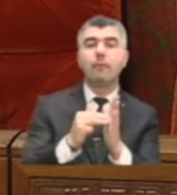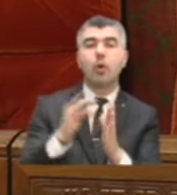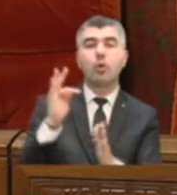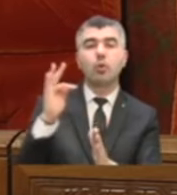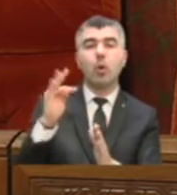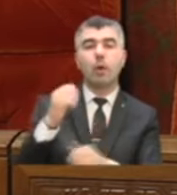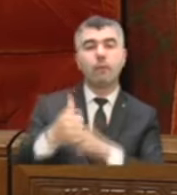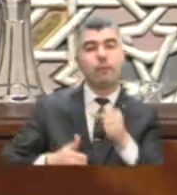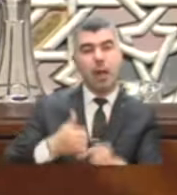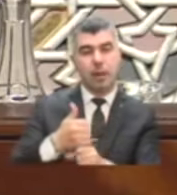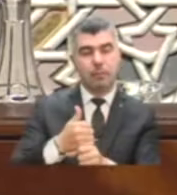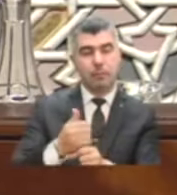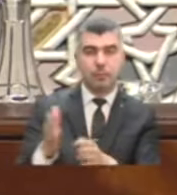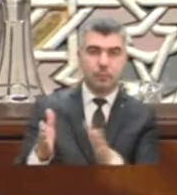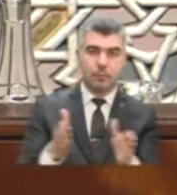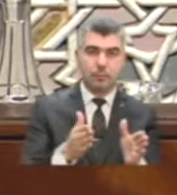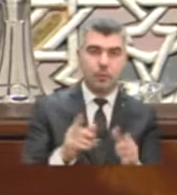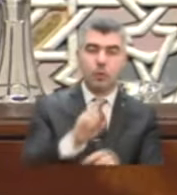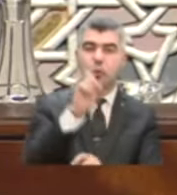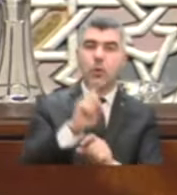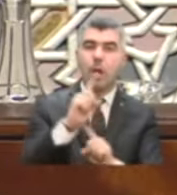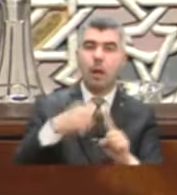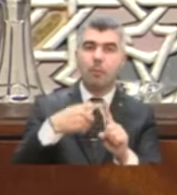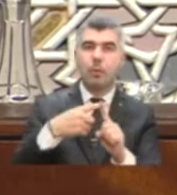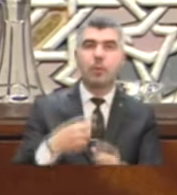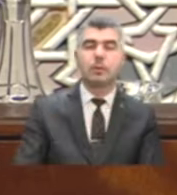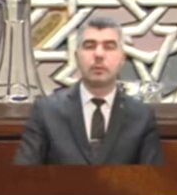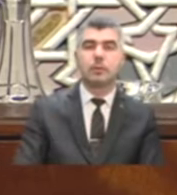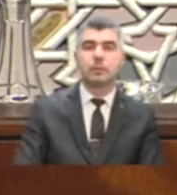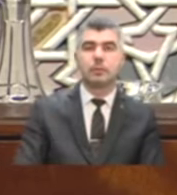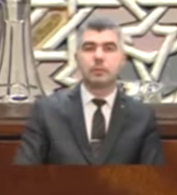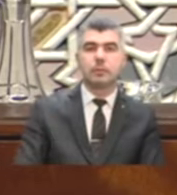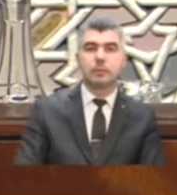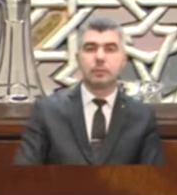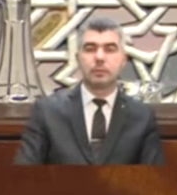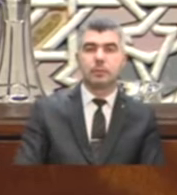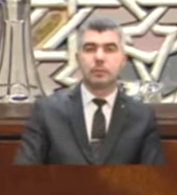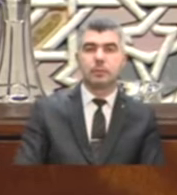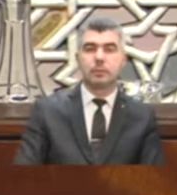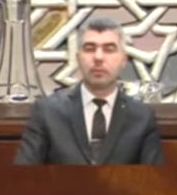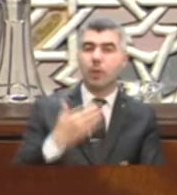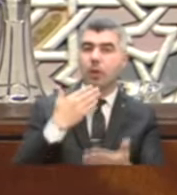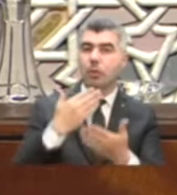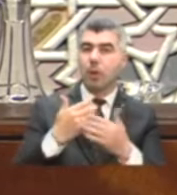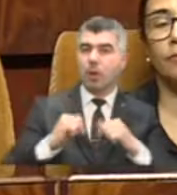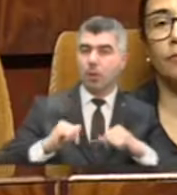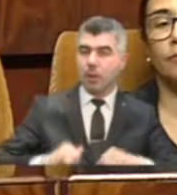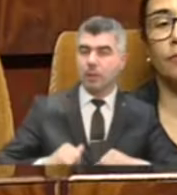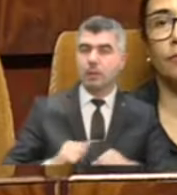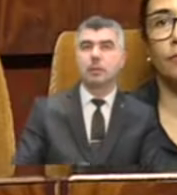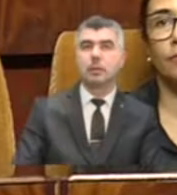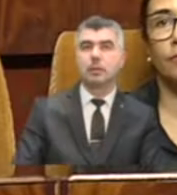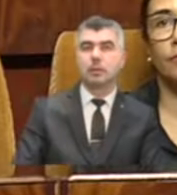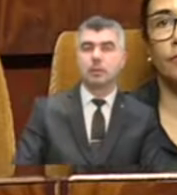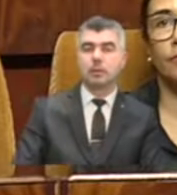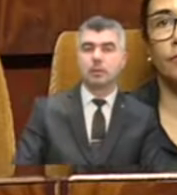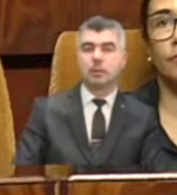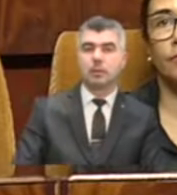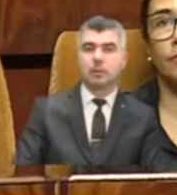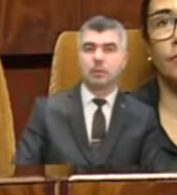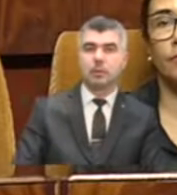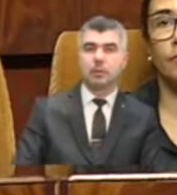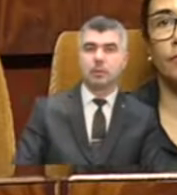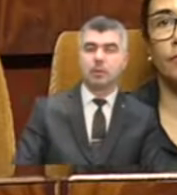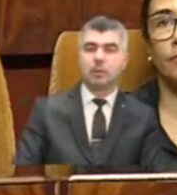وشكرا. تعقيب السيد النائب الحسين بن طيب، تفضل. شكرا السيدة الوزيرة على